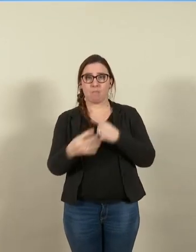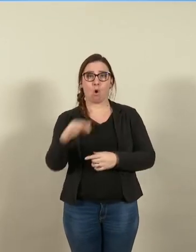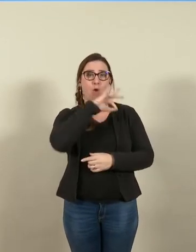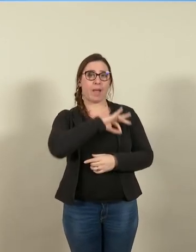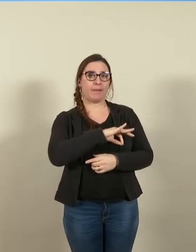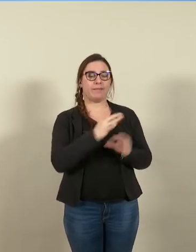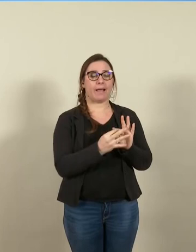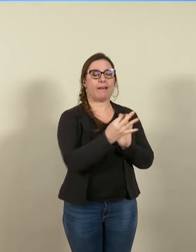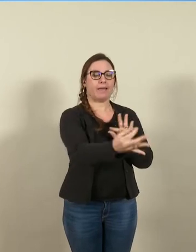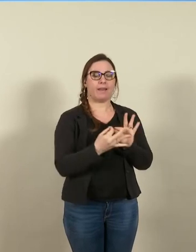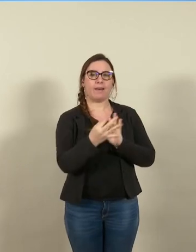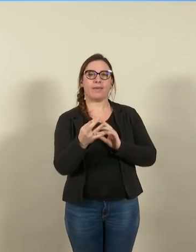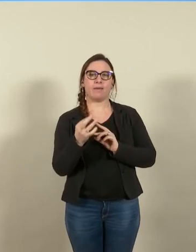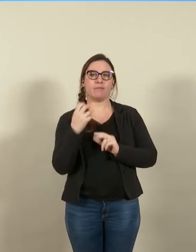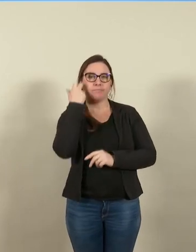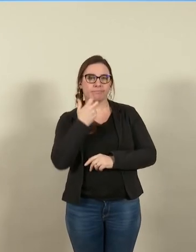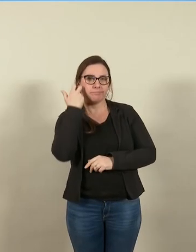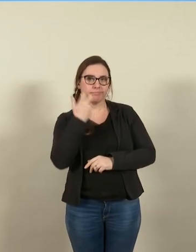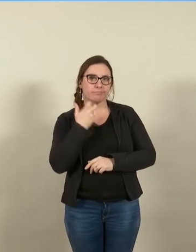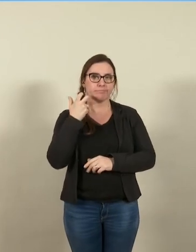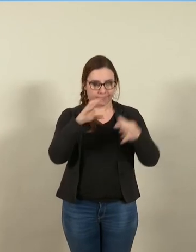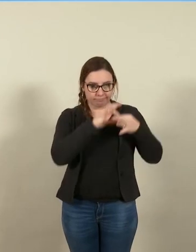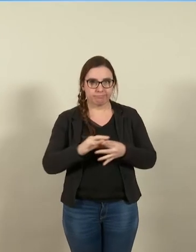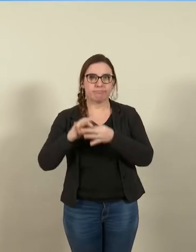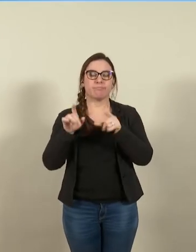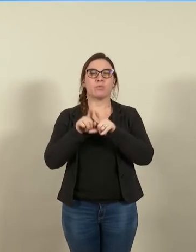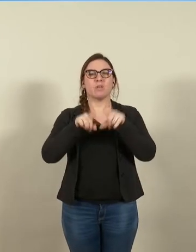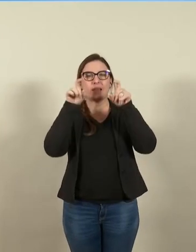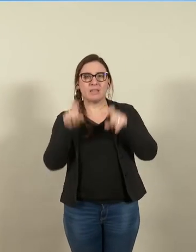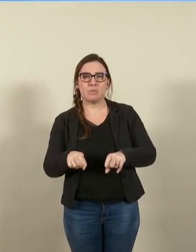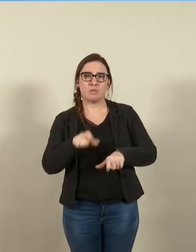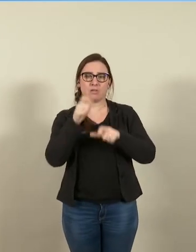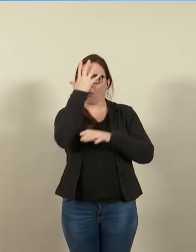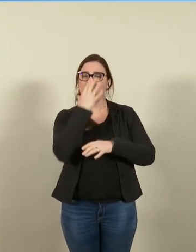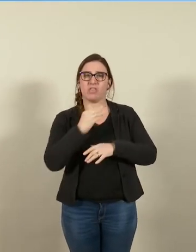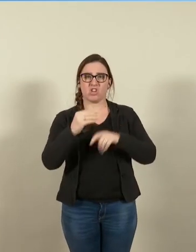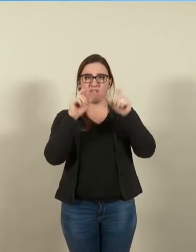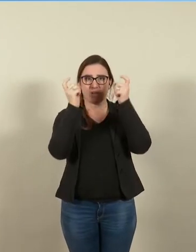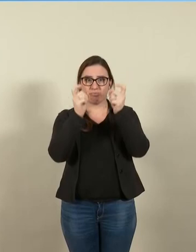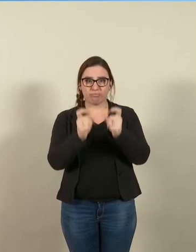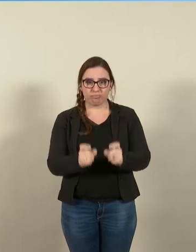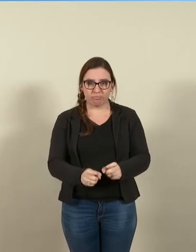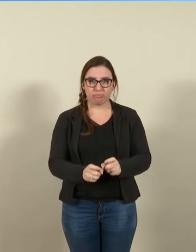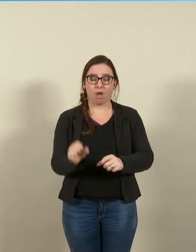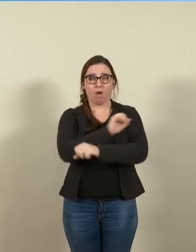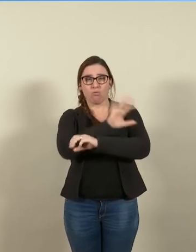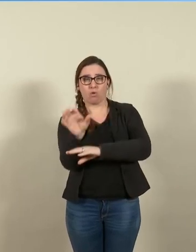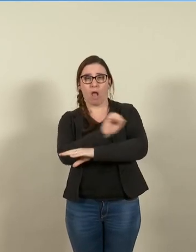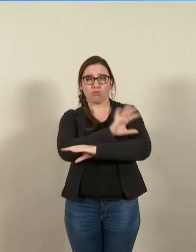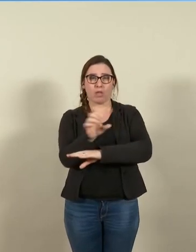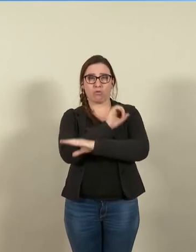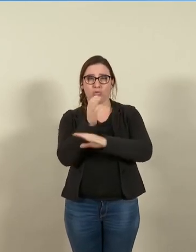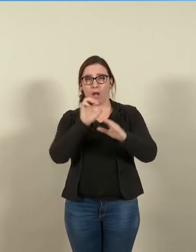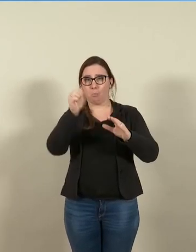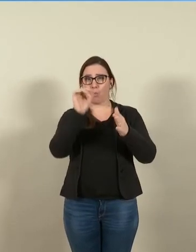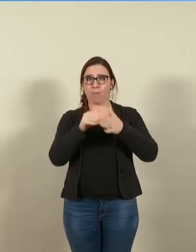certaines lignes ferroviaires et de leur pendant la diminution de la fréquence des TGV revient à la une de la presse il y